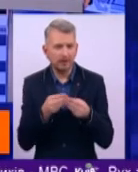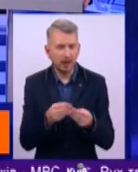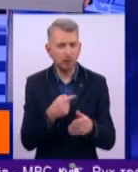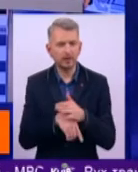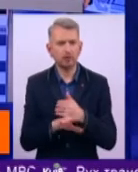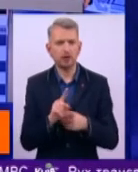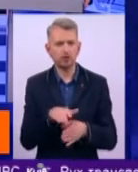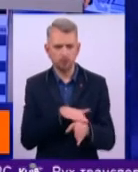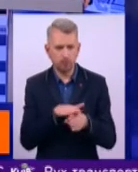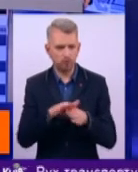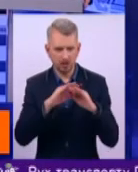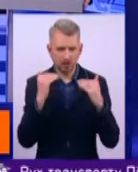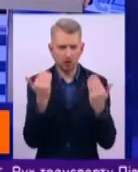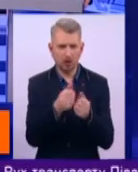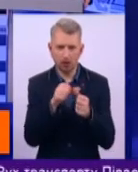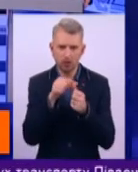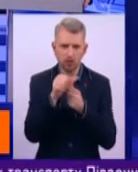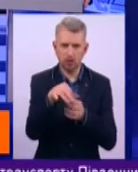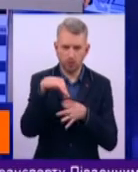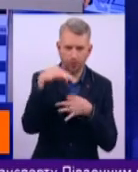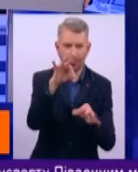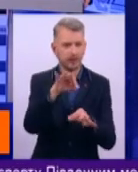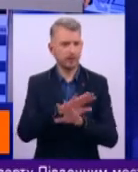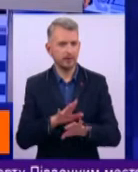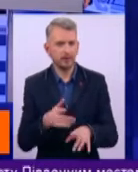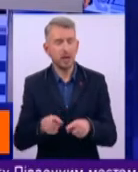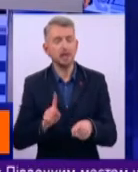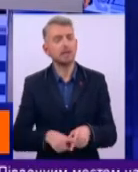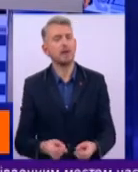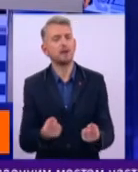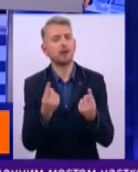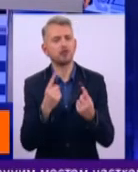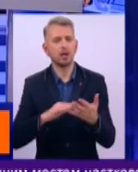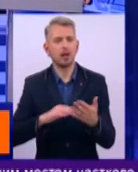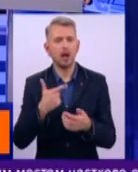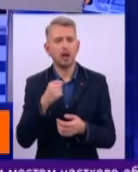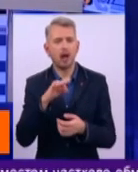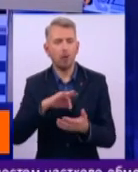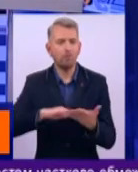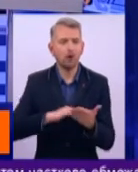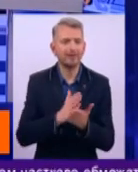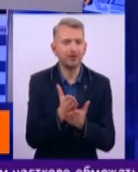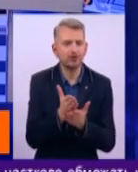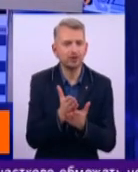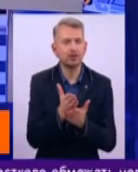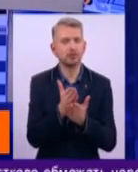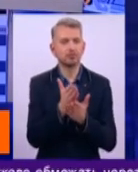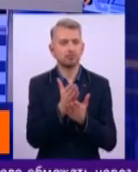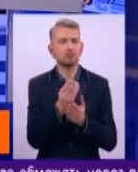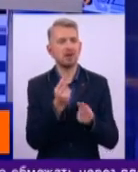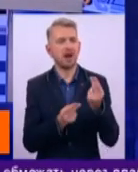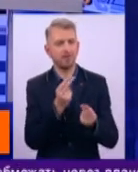означає, що це повна ізоляція і її начебто викидають з перемовин. Це значний геополітичний гравець на світовій арені. Просто